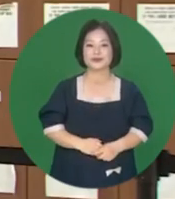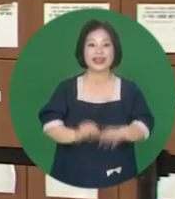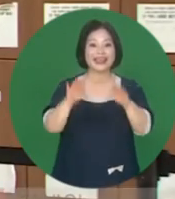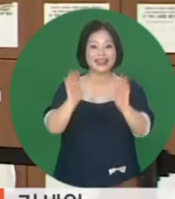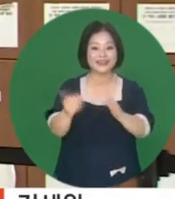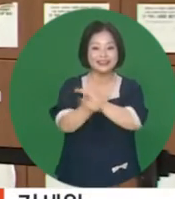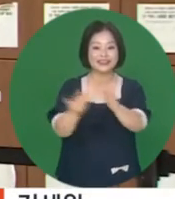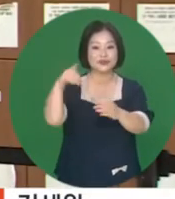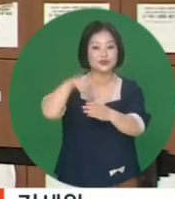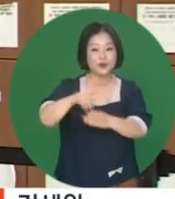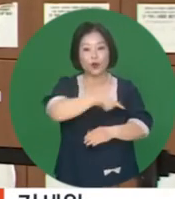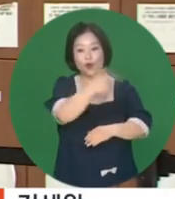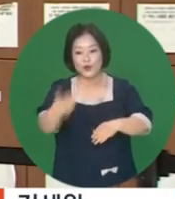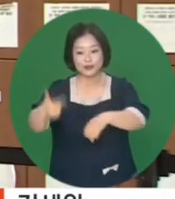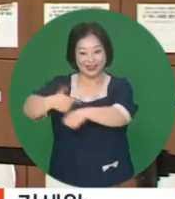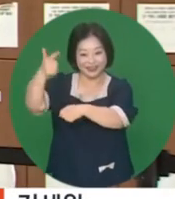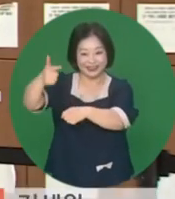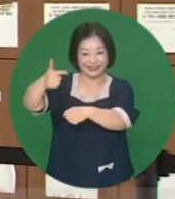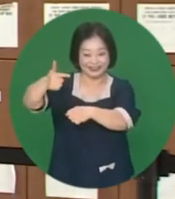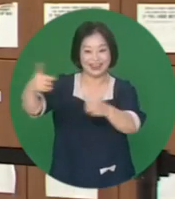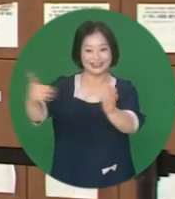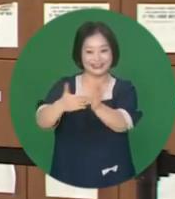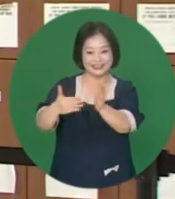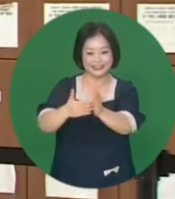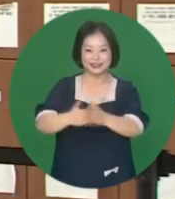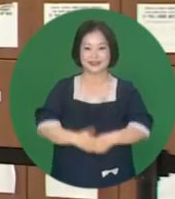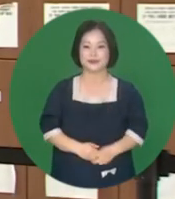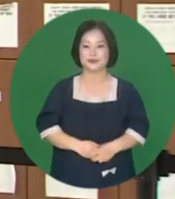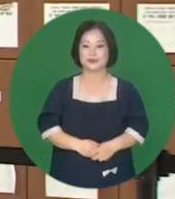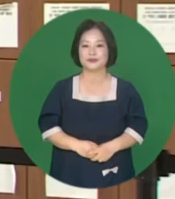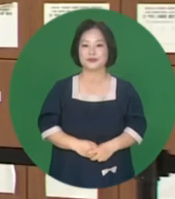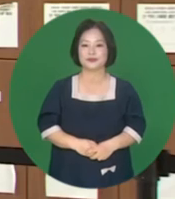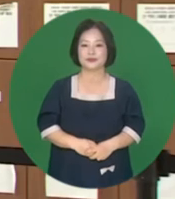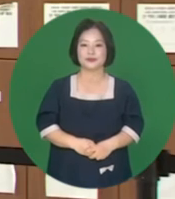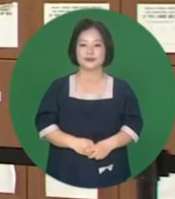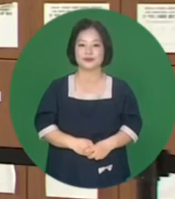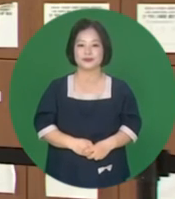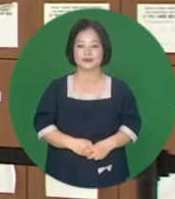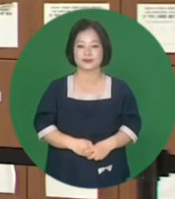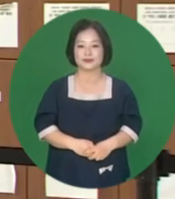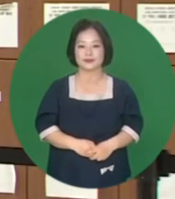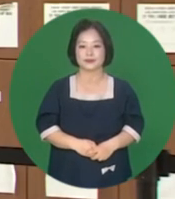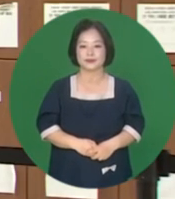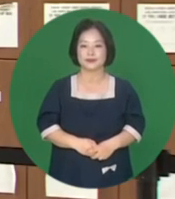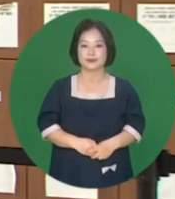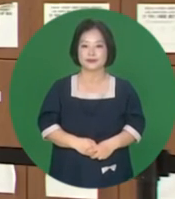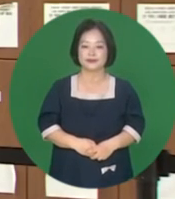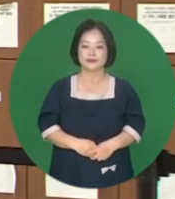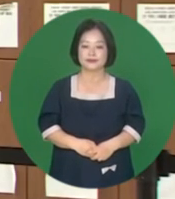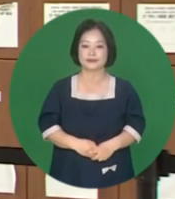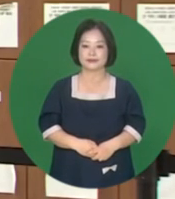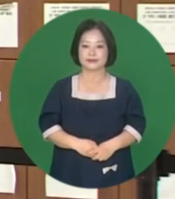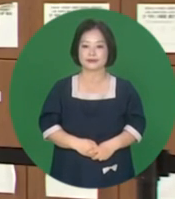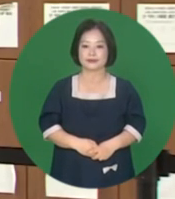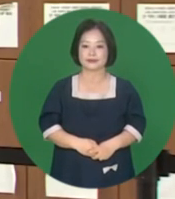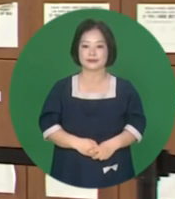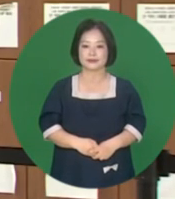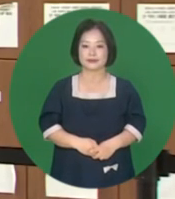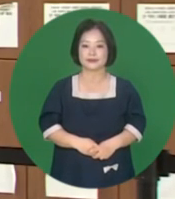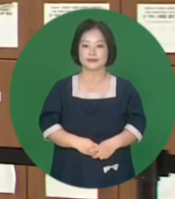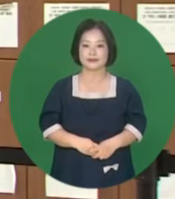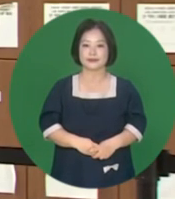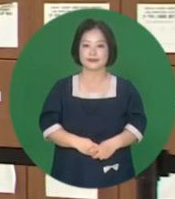이번 사전 투표는 오후 6시까지입니다 지금까지 서울용산구 21동 주민센터에서 연합뉴스